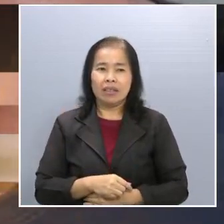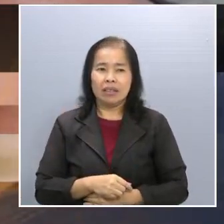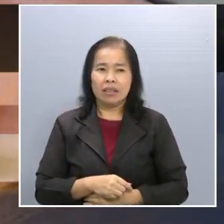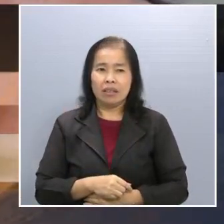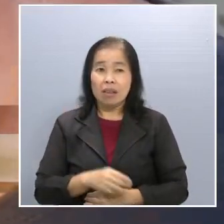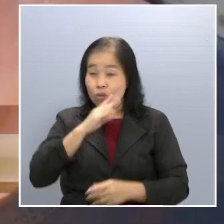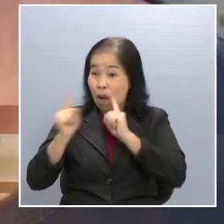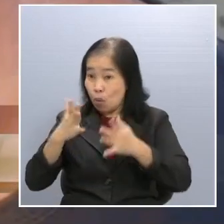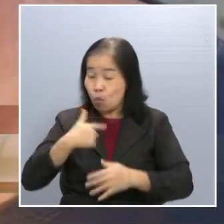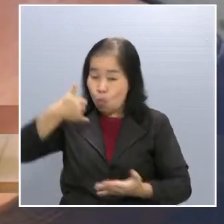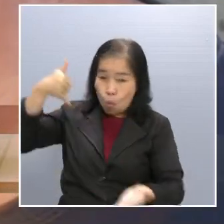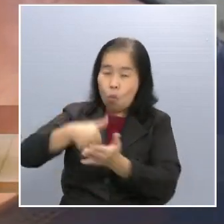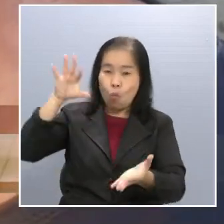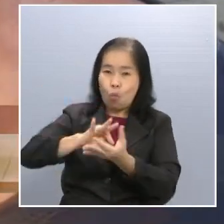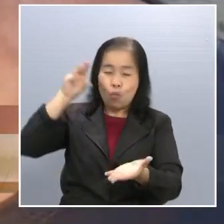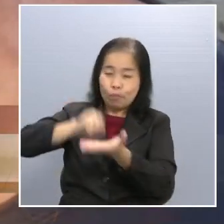ว่านี่นี